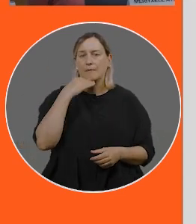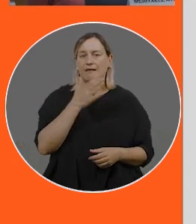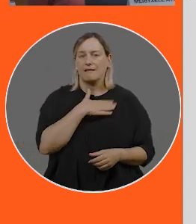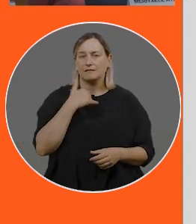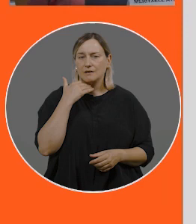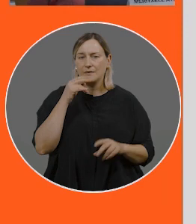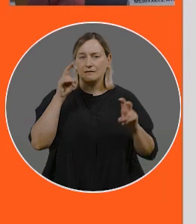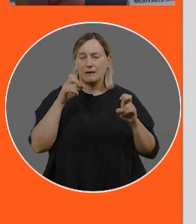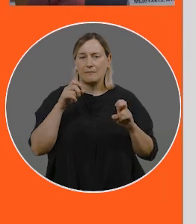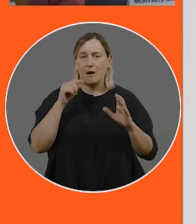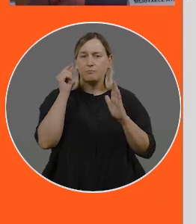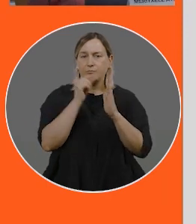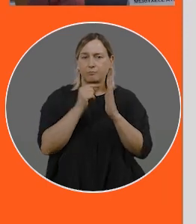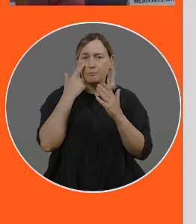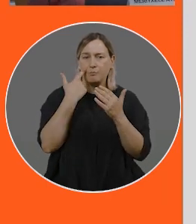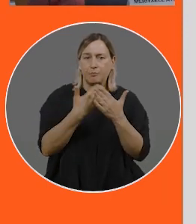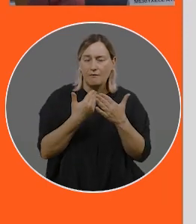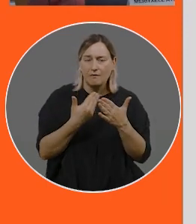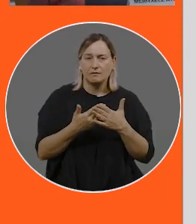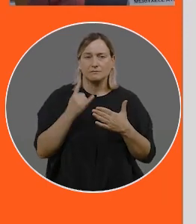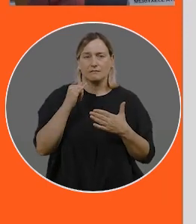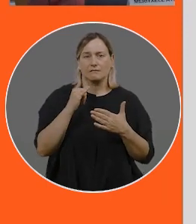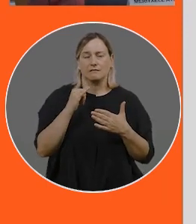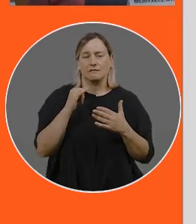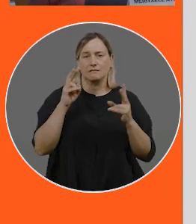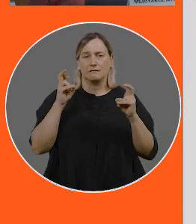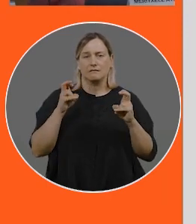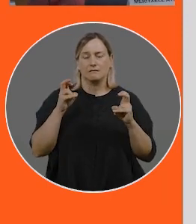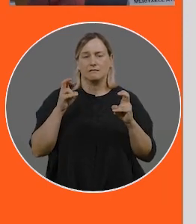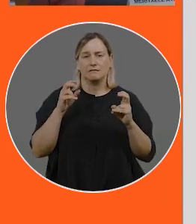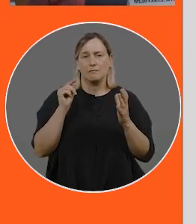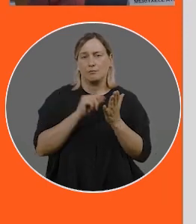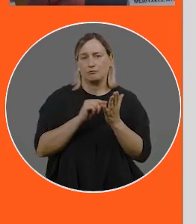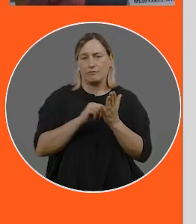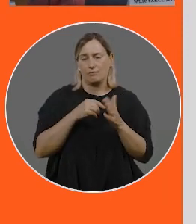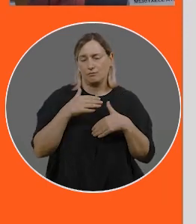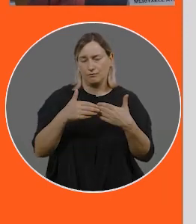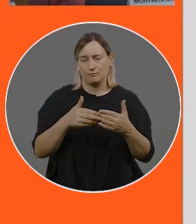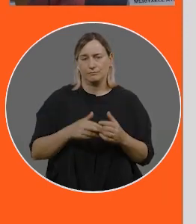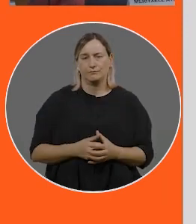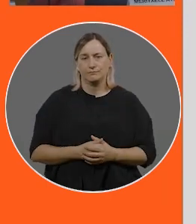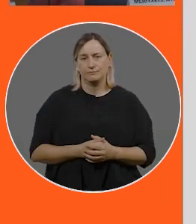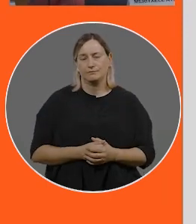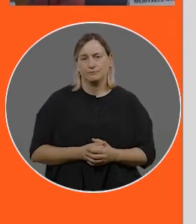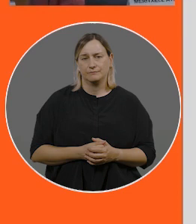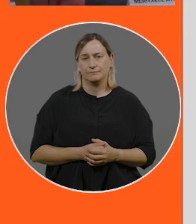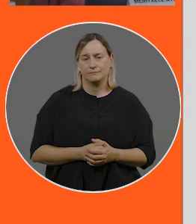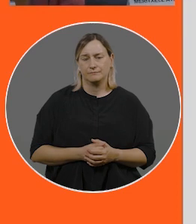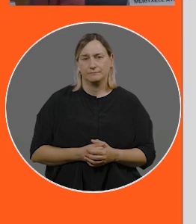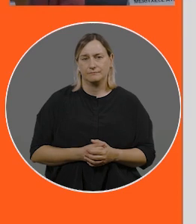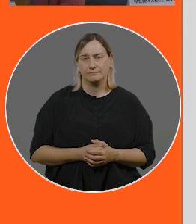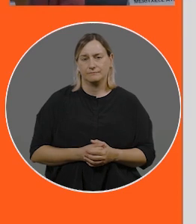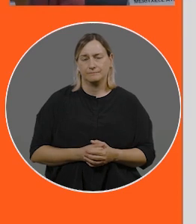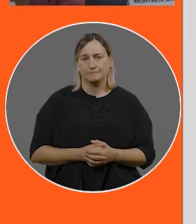funcionen les proves i tot el tema de les ponderacions. Bé,